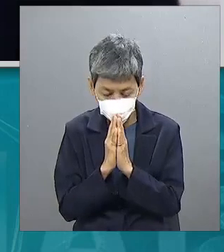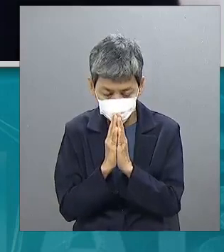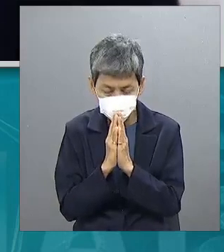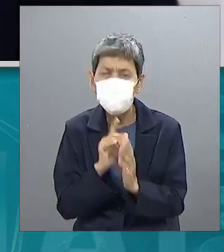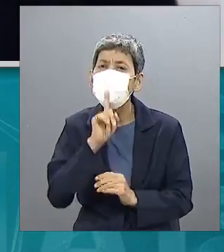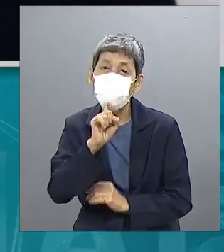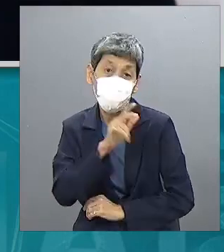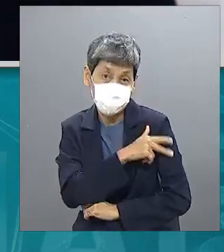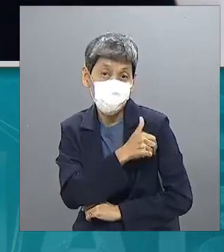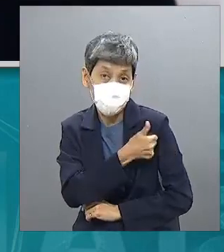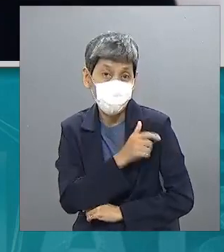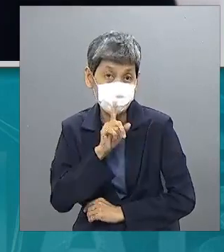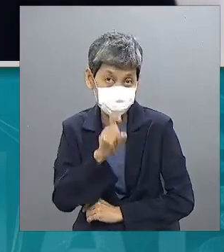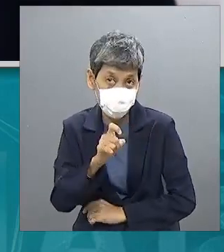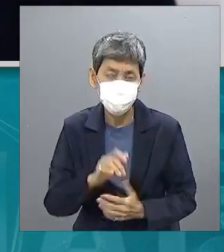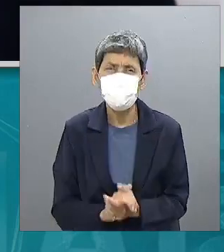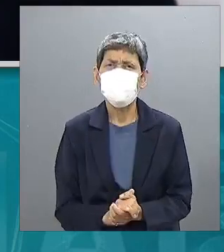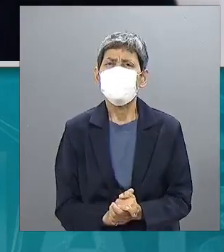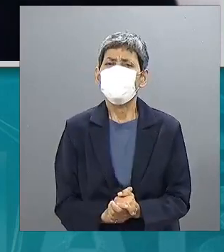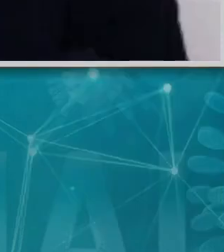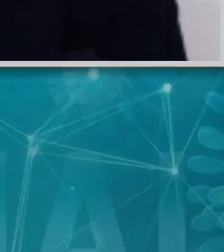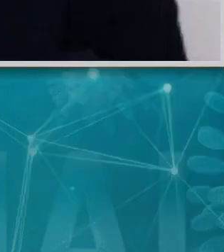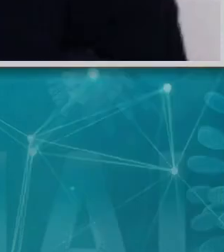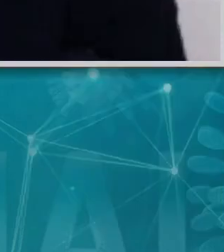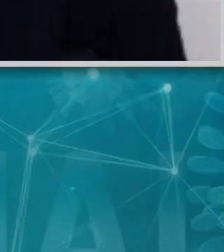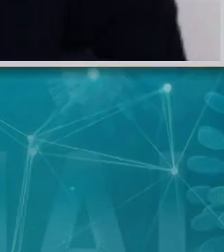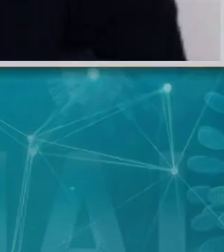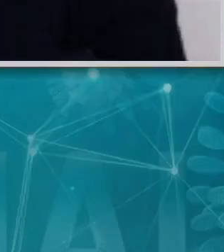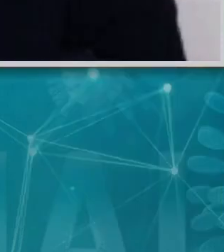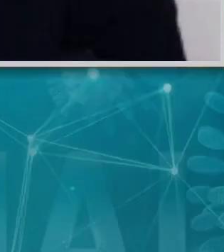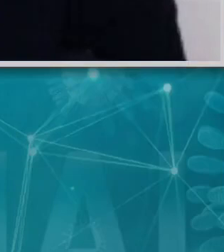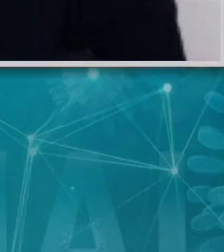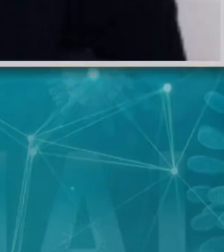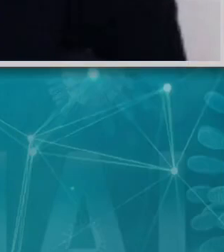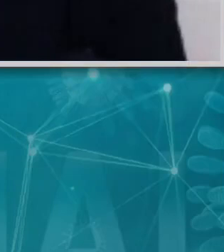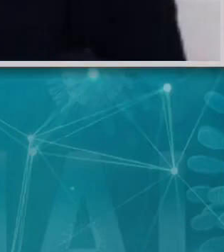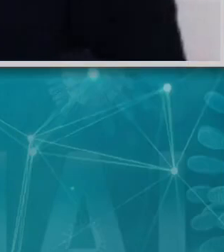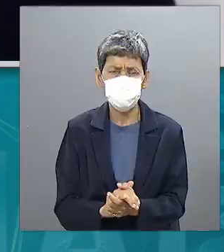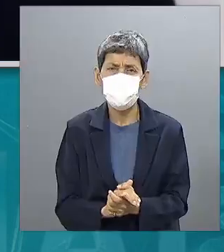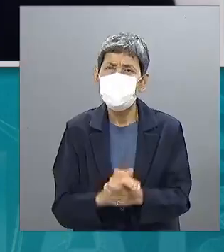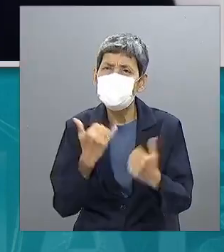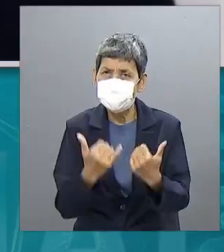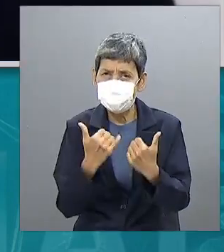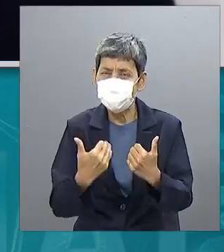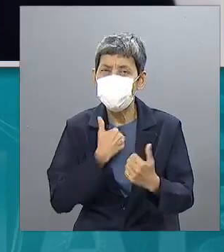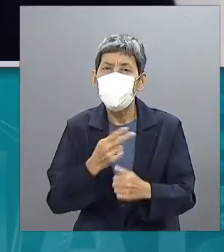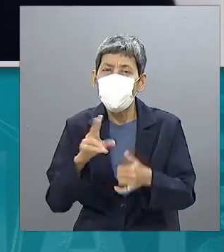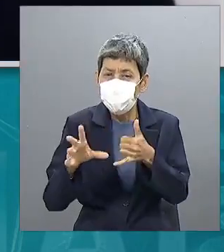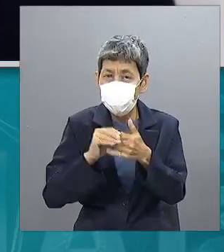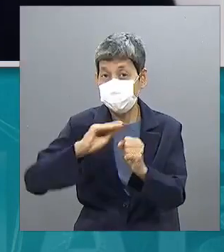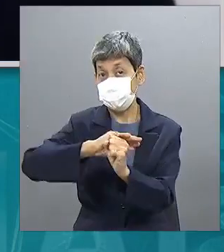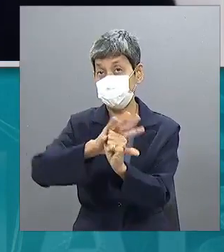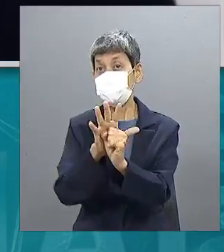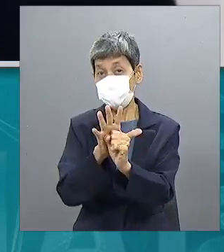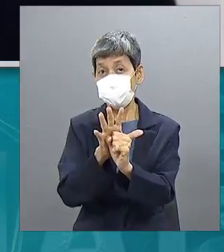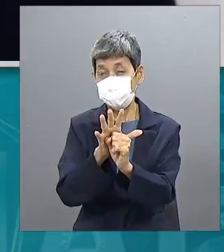พูดถึงเรื่องของวันงดสูบบุหรี่โลกนะคะในวันนี้เลยค่ะกับการติดเชื้อคงเป็น 19ด้วยนะคะ